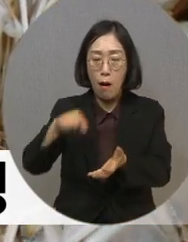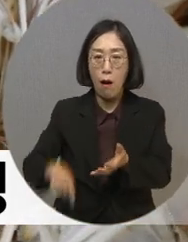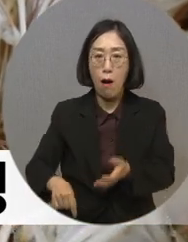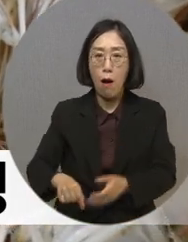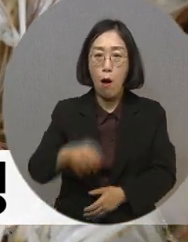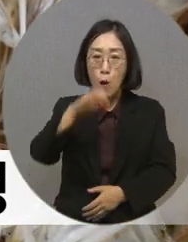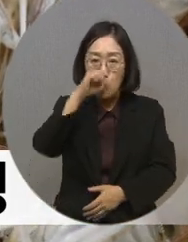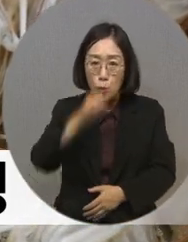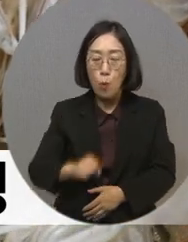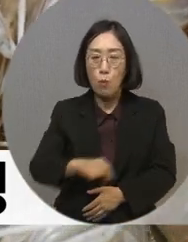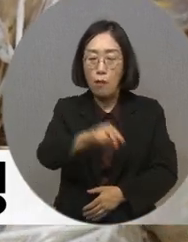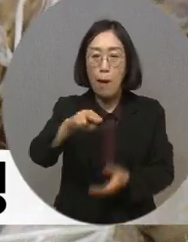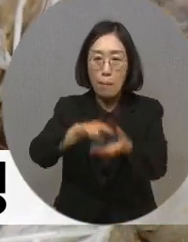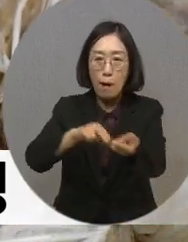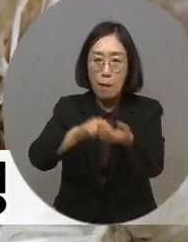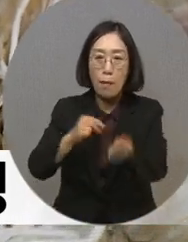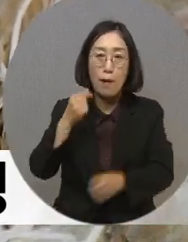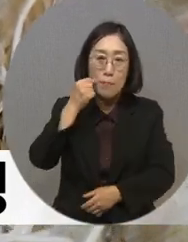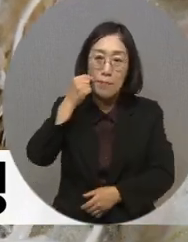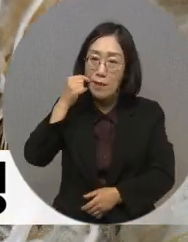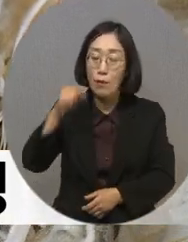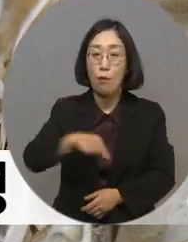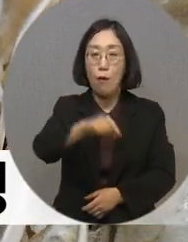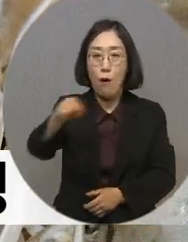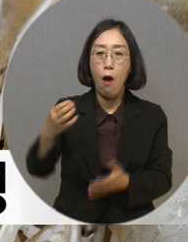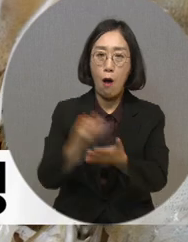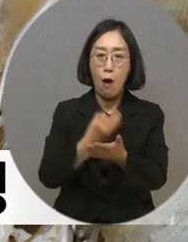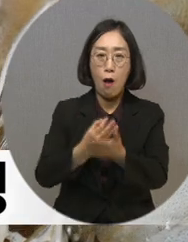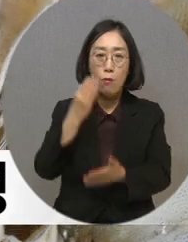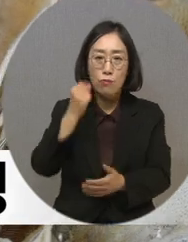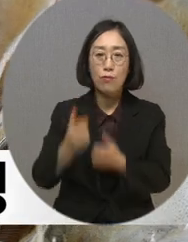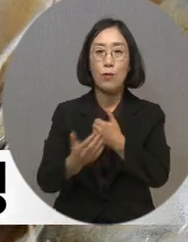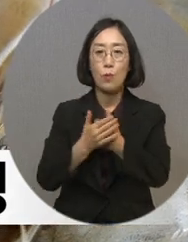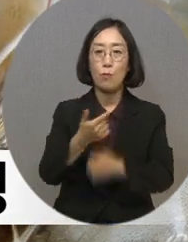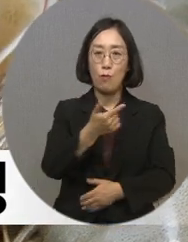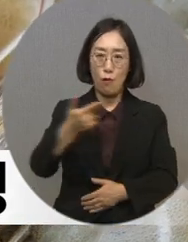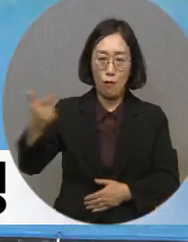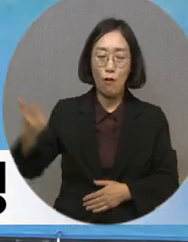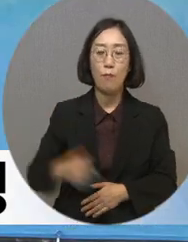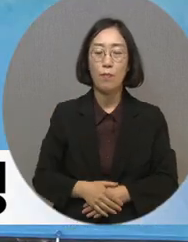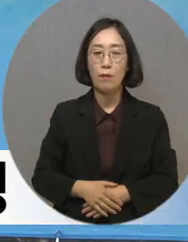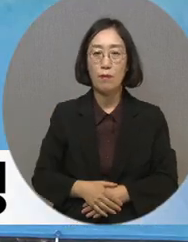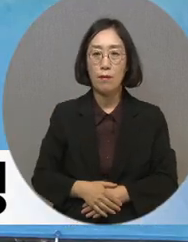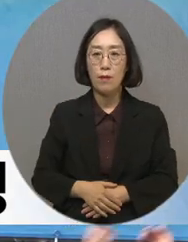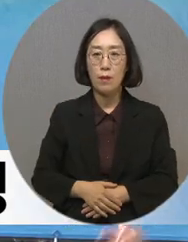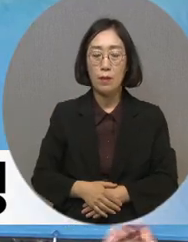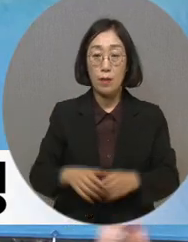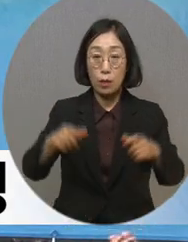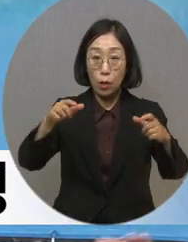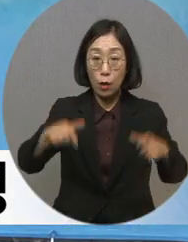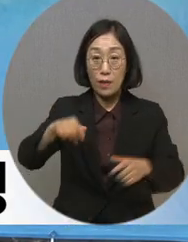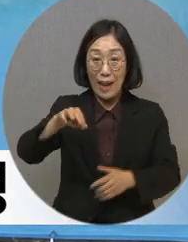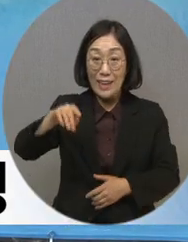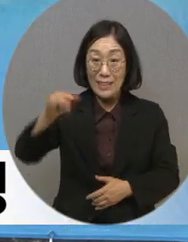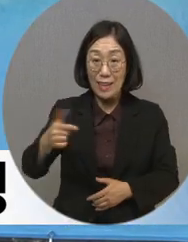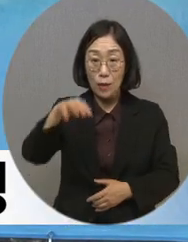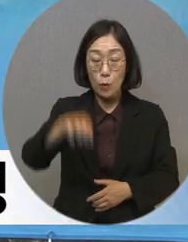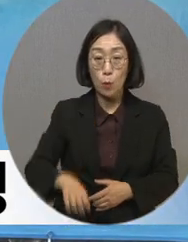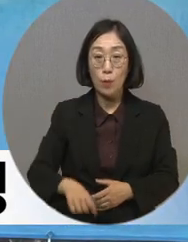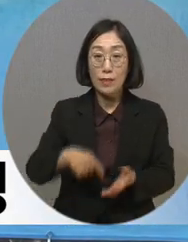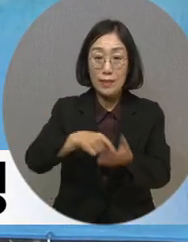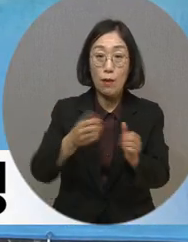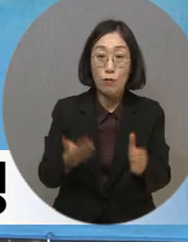우수한 품질로 큰 인기를 얻으며 귀농 어인 소득 향상에 기여하고 있습니다. 저만면 강산지구 친환경 새우